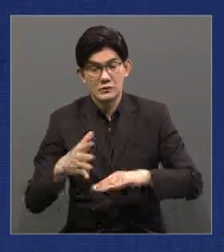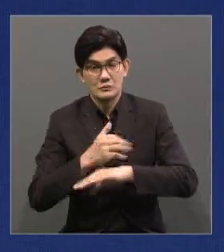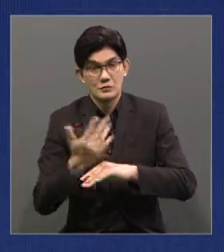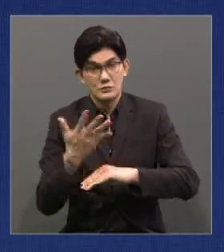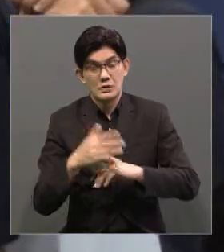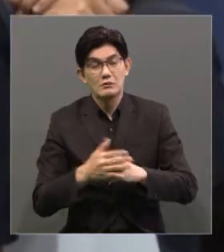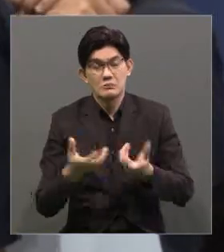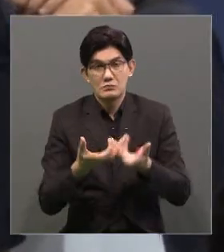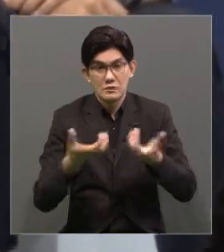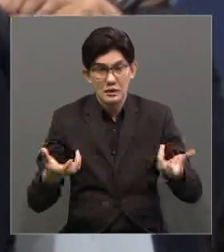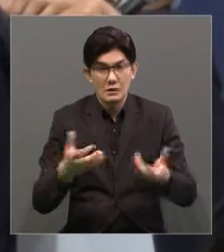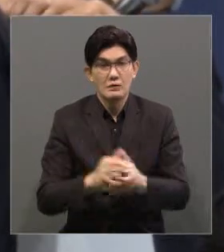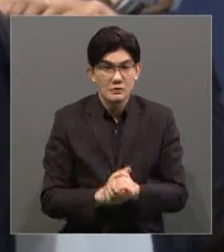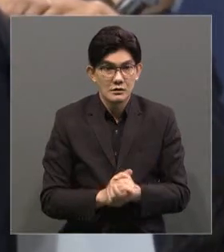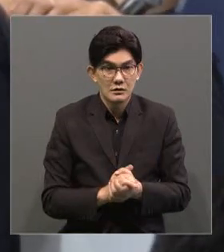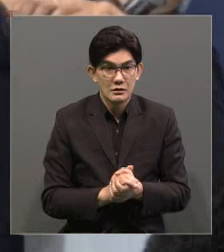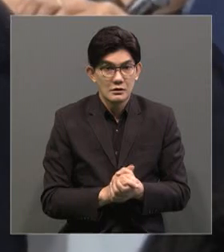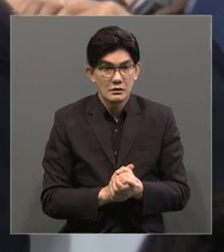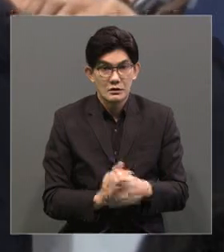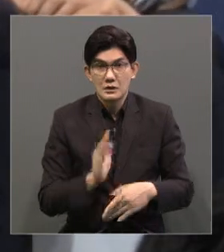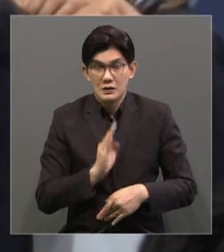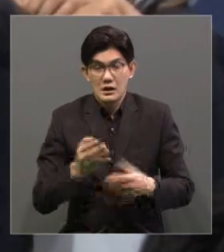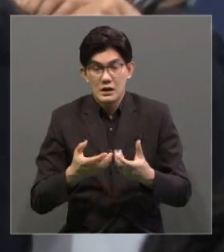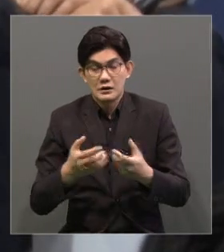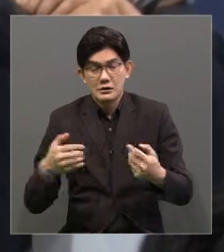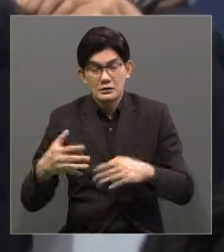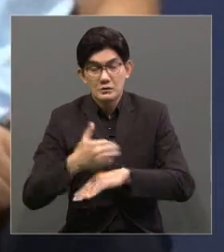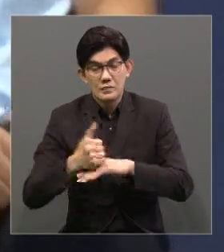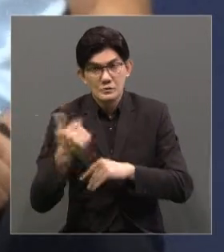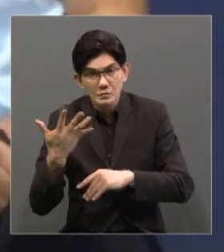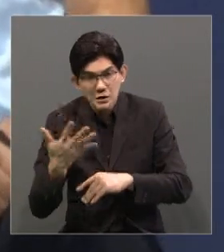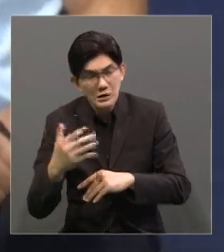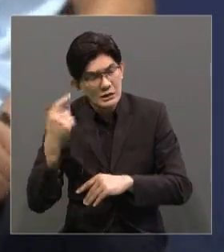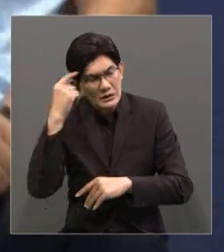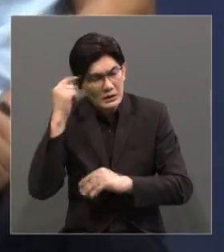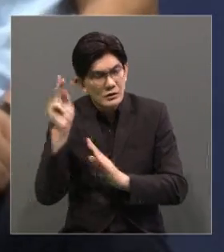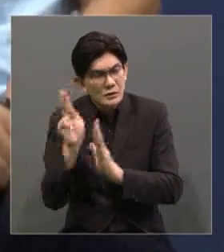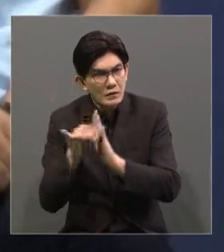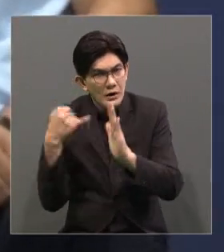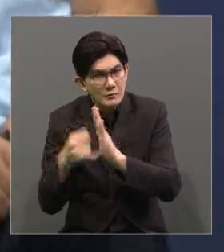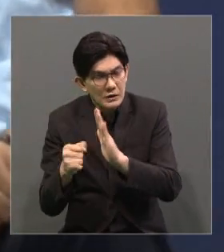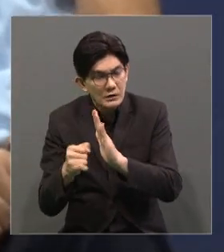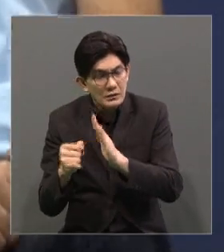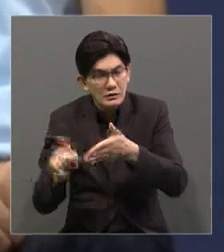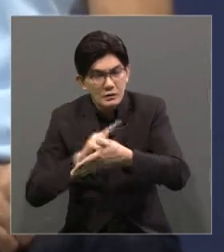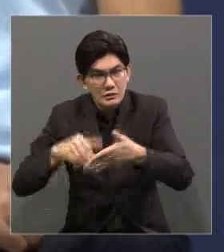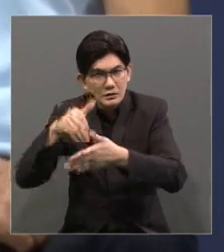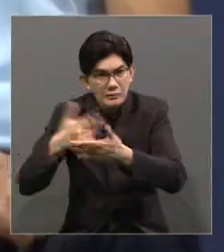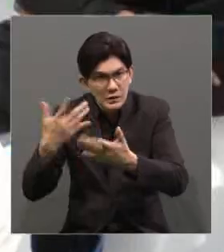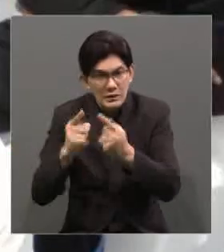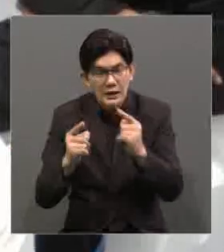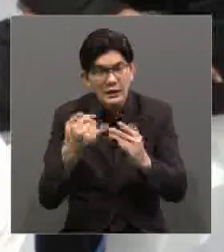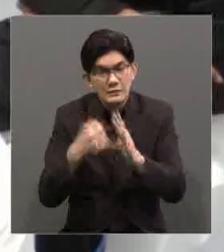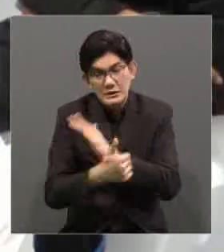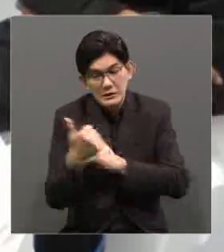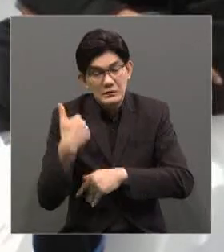ประเด็นนี้แยกจากกันเพราะว่าความไม่เป็นกลางทางการเมืองเนี่ยนะฮะเขาบอกว่ามันไม่ได้ผิดกฎหมายเลือกตั้งแต่มันจะไปผิดเรื่องอื่นนะฮะเ